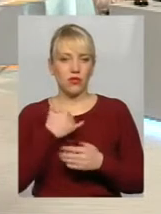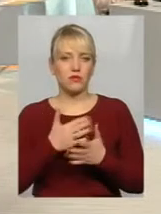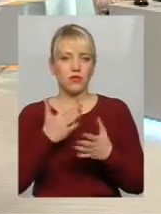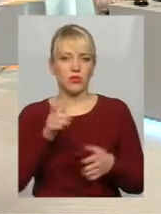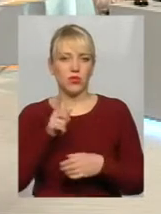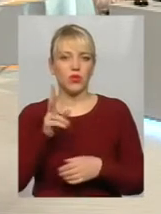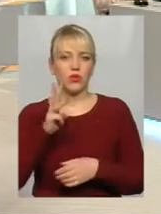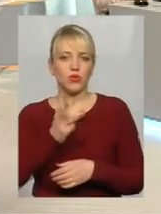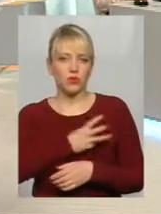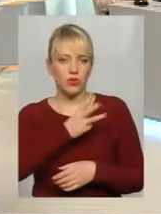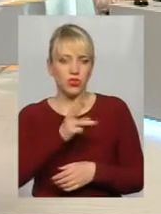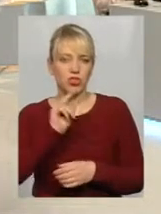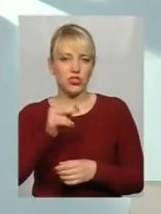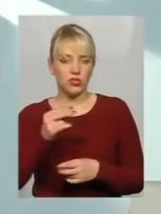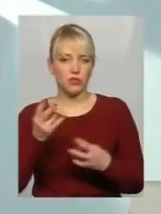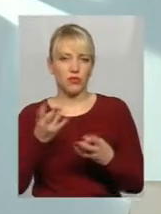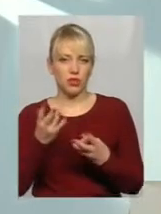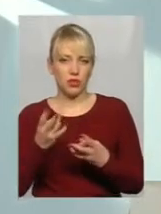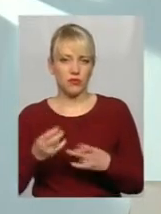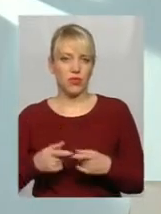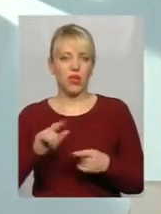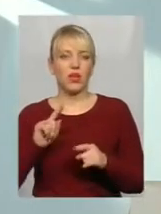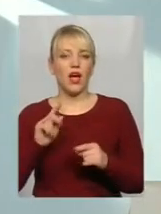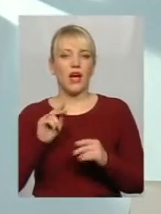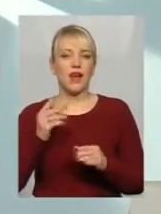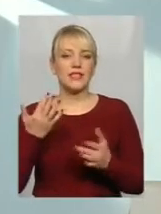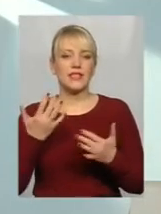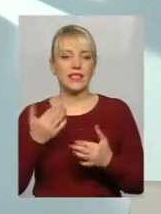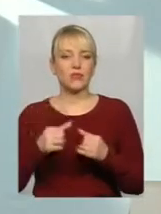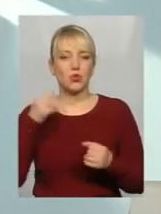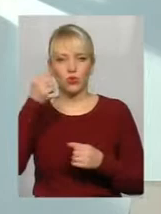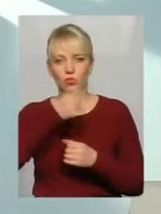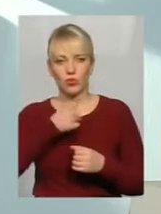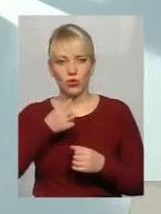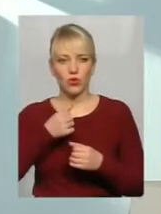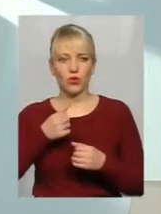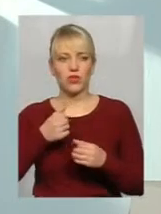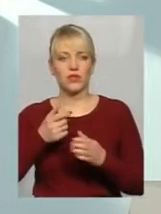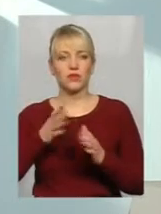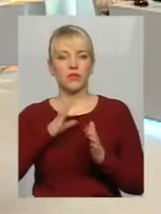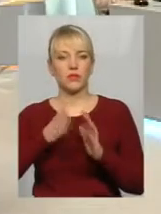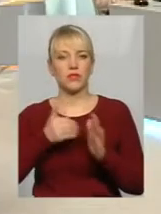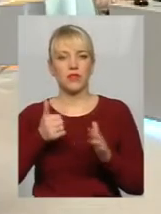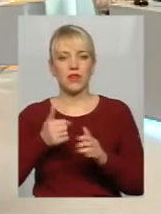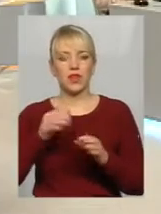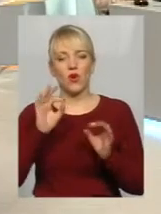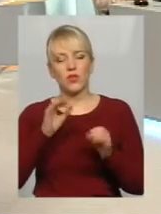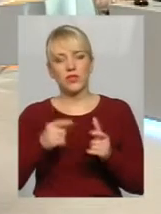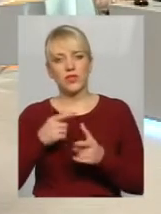ми підлягає призову з певної області. А скільки минулого року призвали з Хмельниччини? Там? Осінні чи весняні? Загалом нас